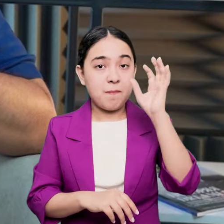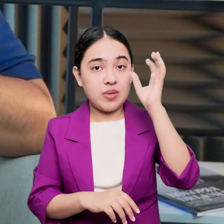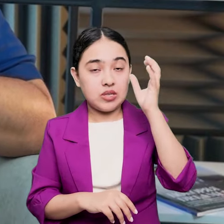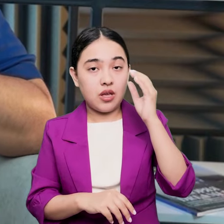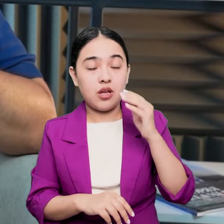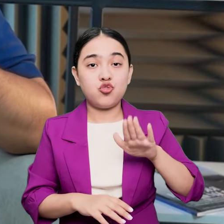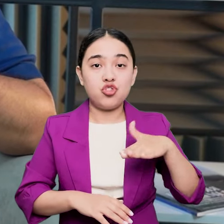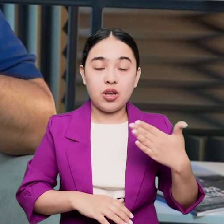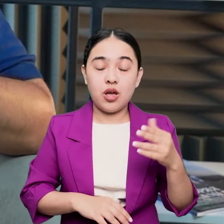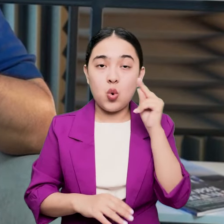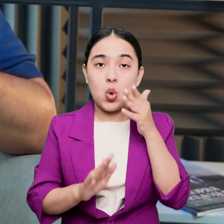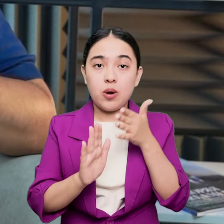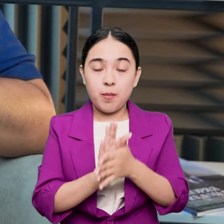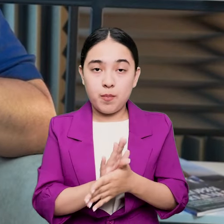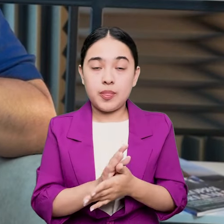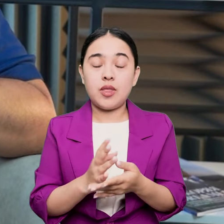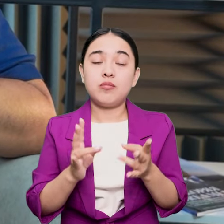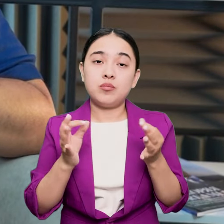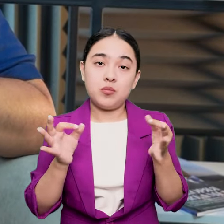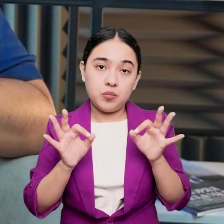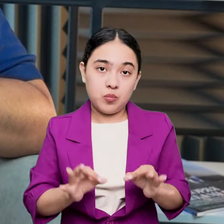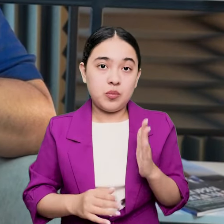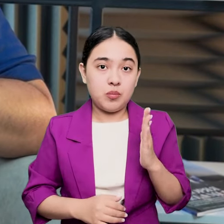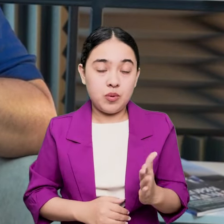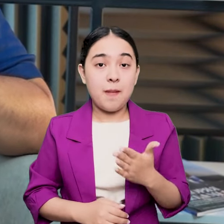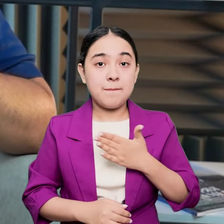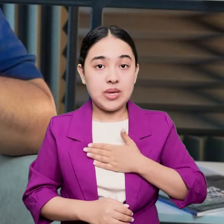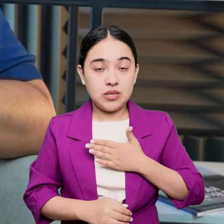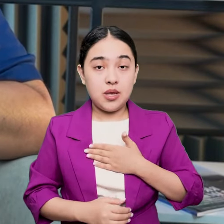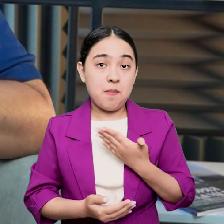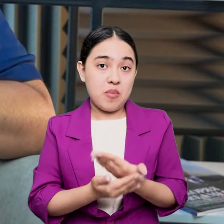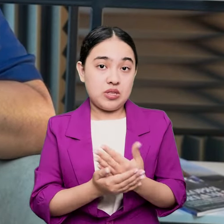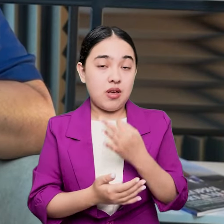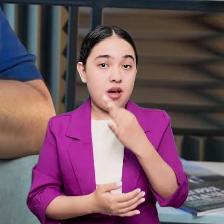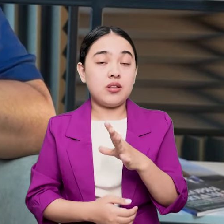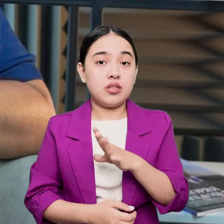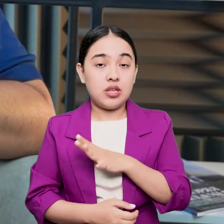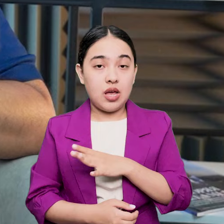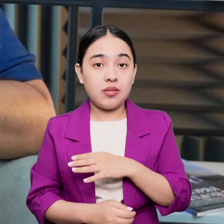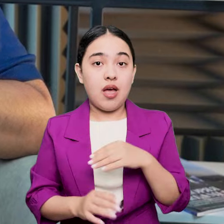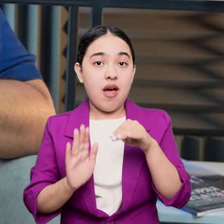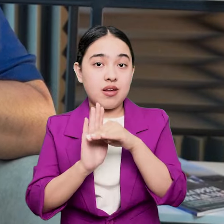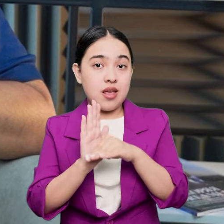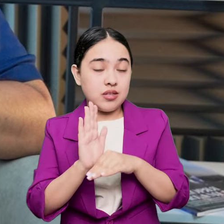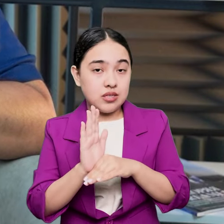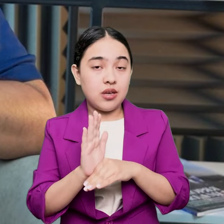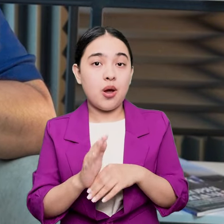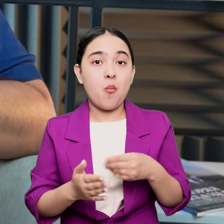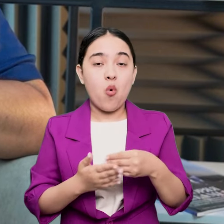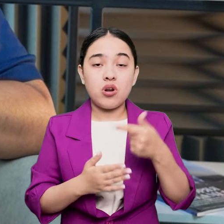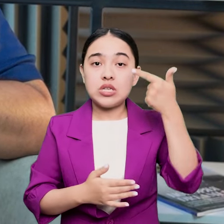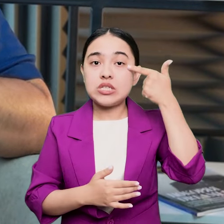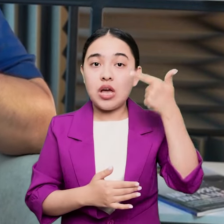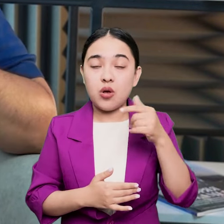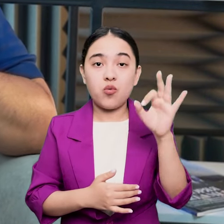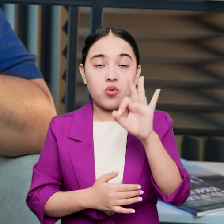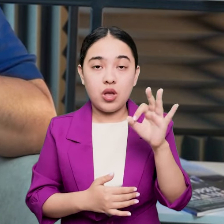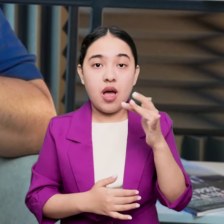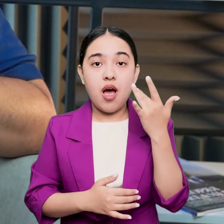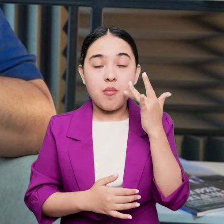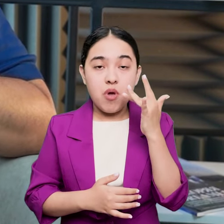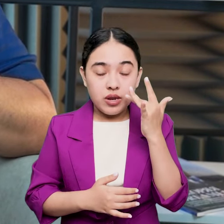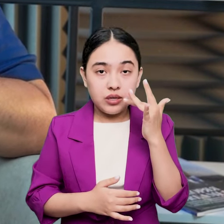psixologik jihatdan o'rganib chiqish maqsadga muvofiq bo'ladi. Biz misol qilib aytganda, reytinglarda moliyaviy savodxonlik bo'yicha